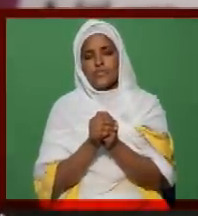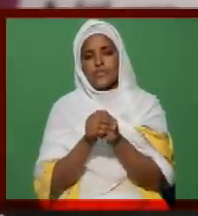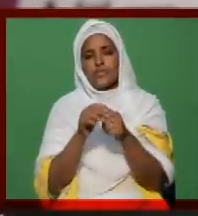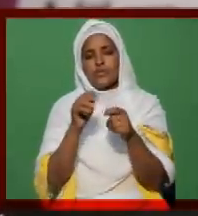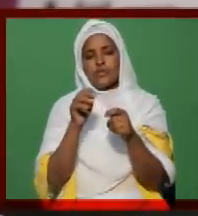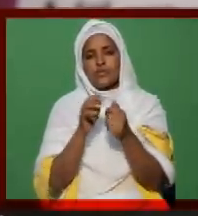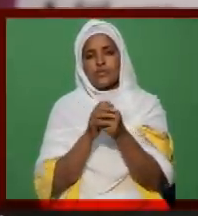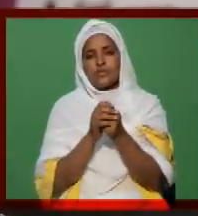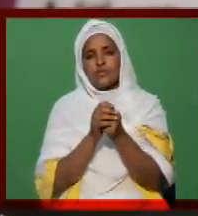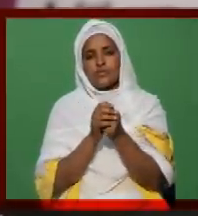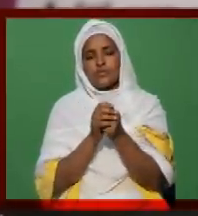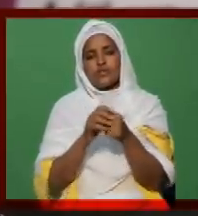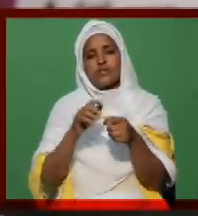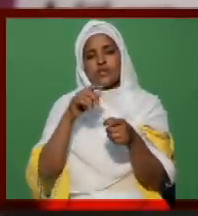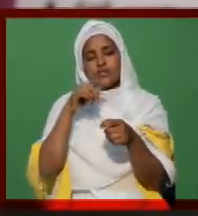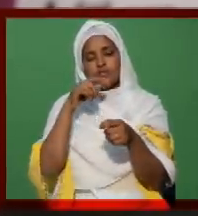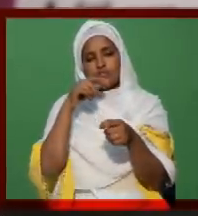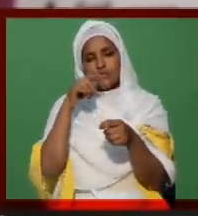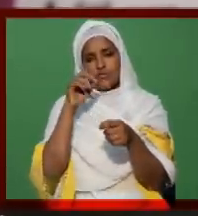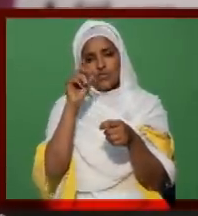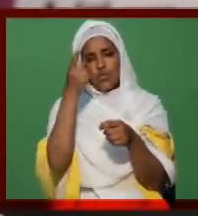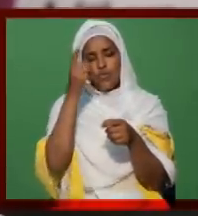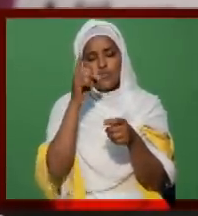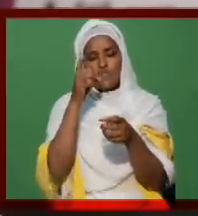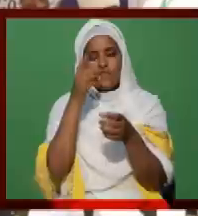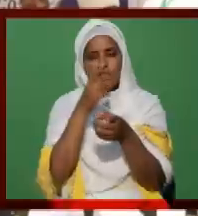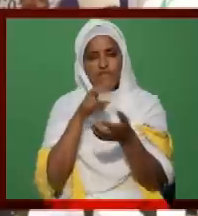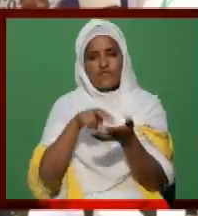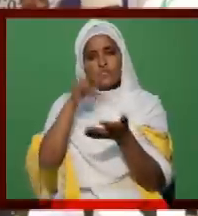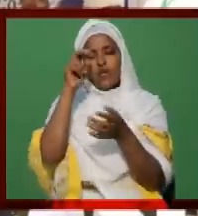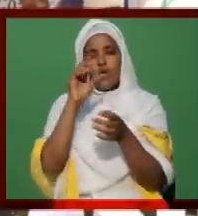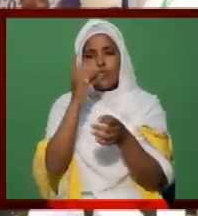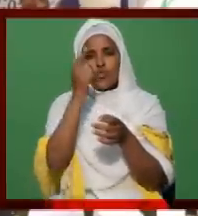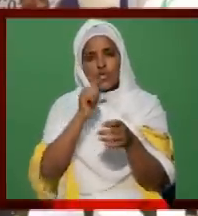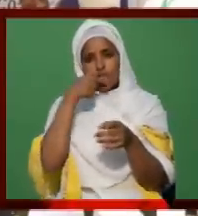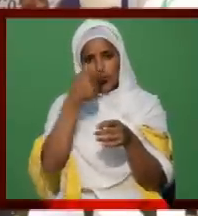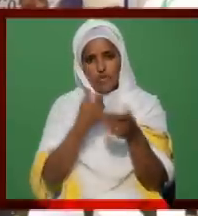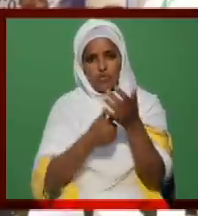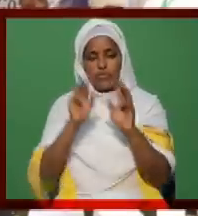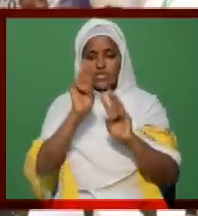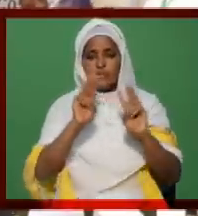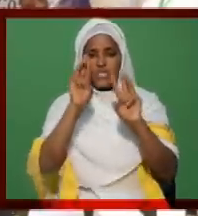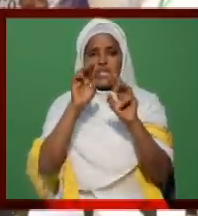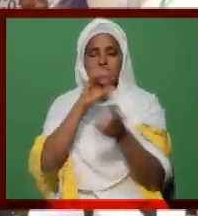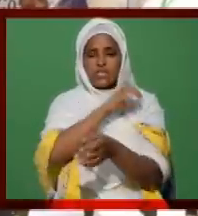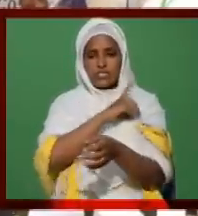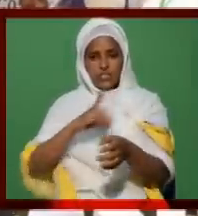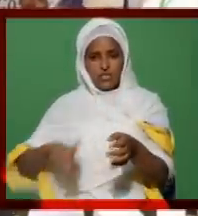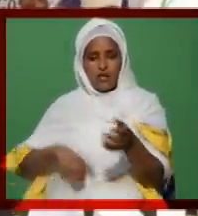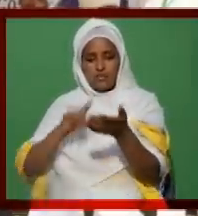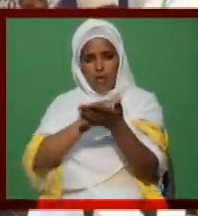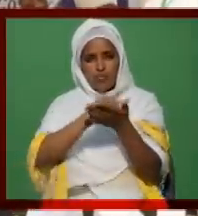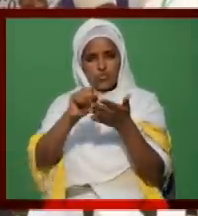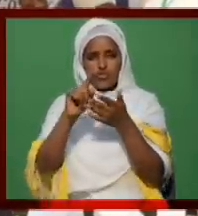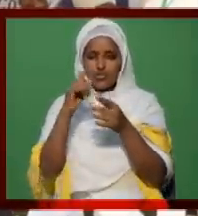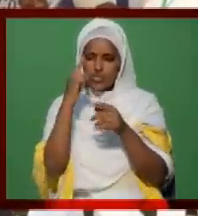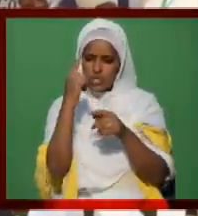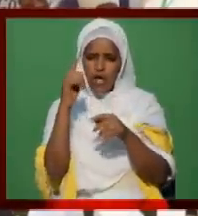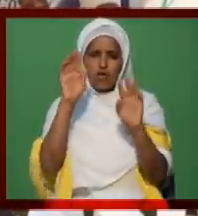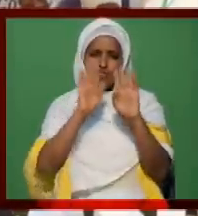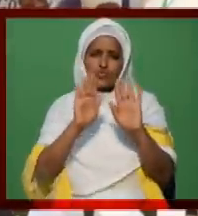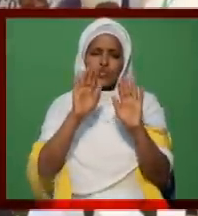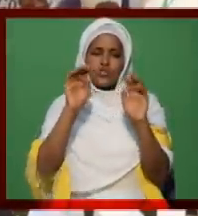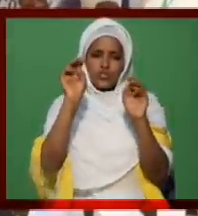ኮነ እየተባለ ነው። በሰንበተ ክርስቲያን ነው የሚባል ሳምንቱን እንደ አንድ እሁድ ነው።